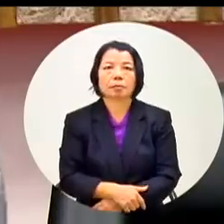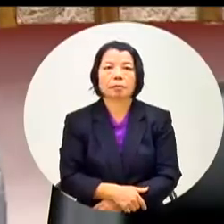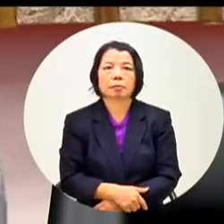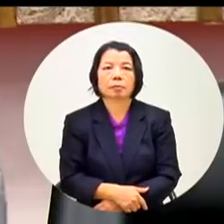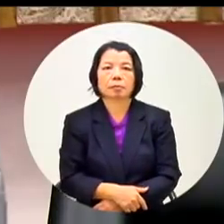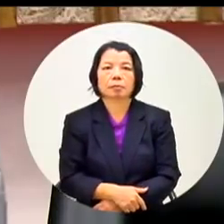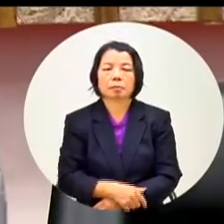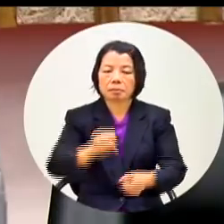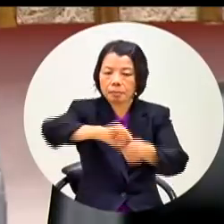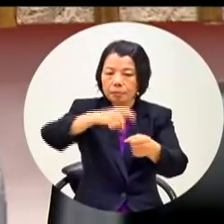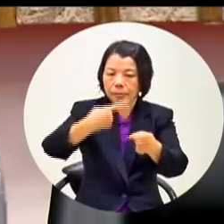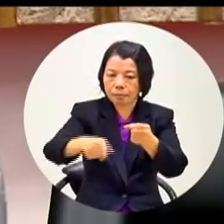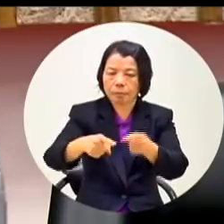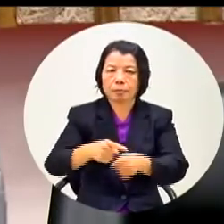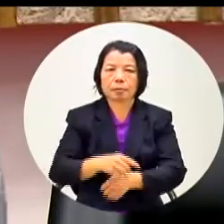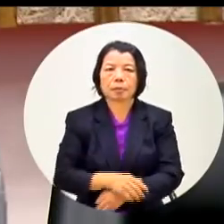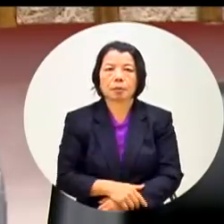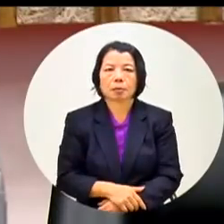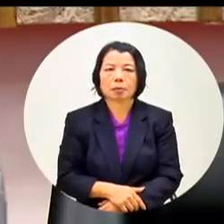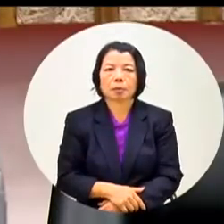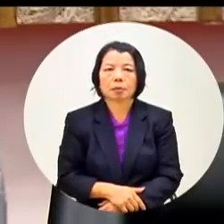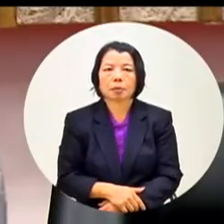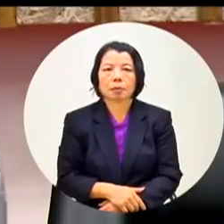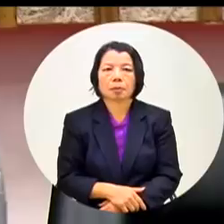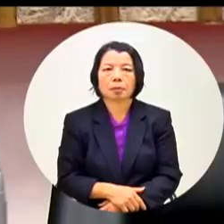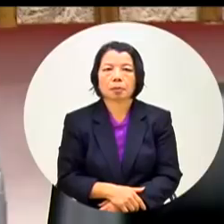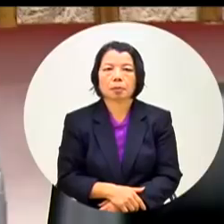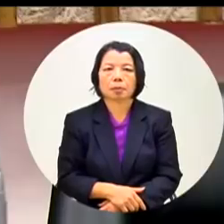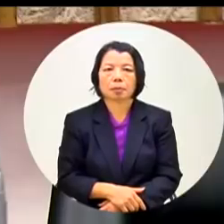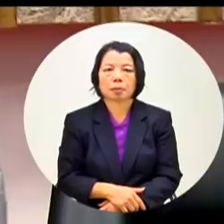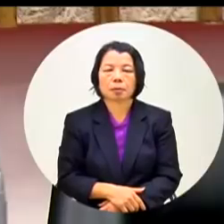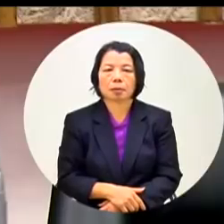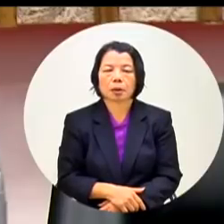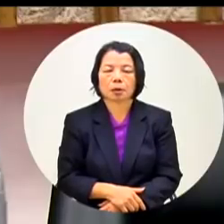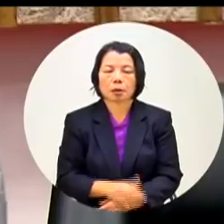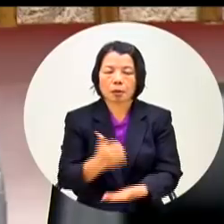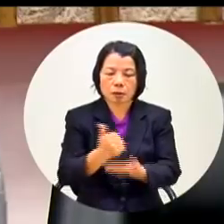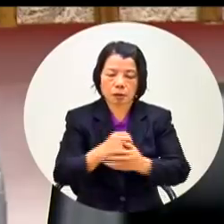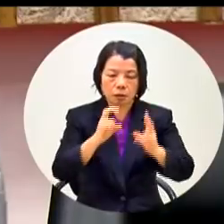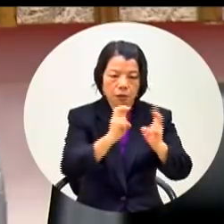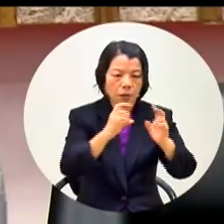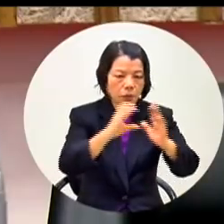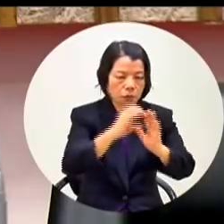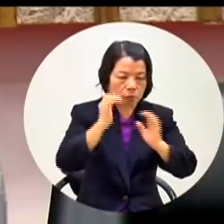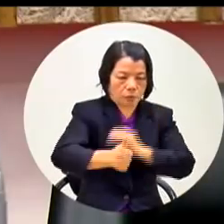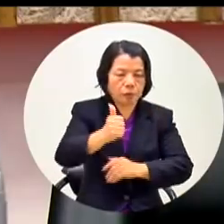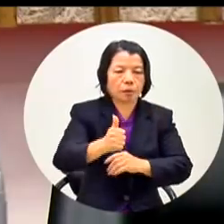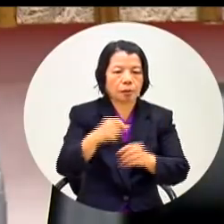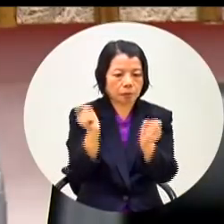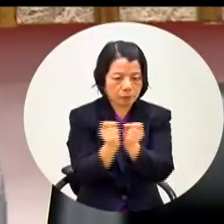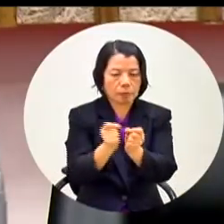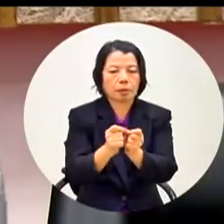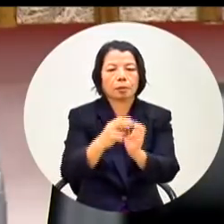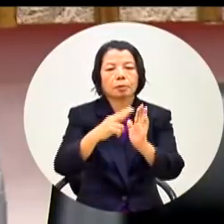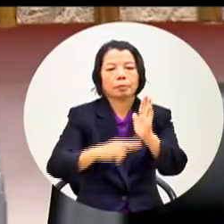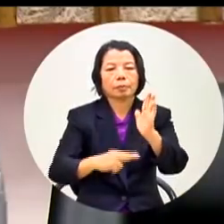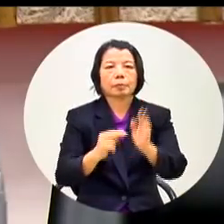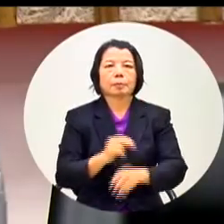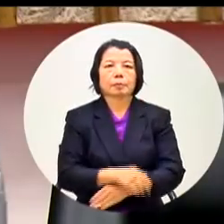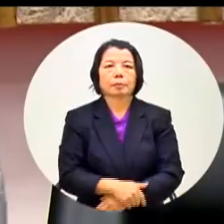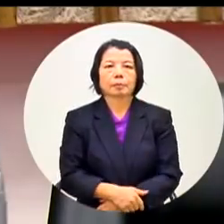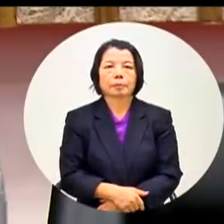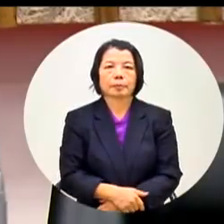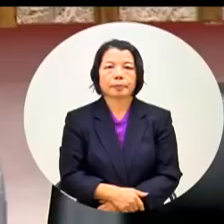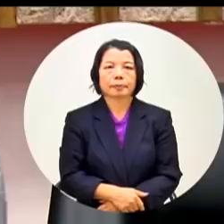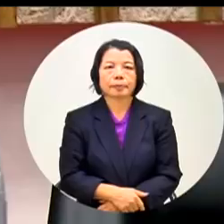义。好，所以这个部分我请是不是捷运局长来简单的给我回答一下？ 来，捷运局长。 好，那